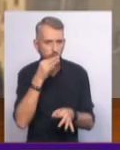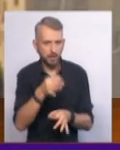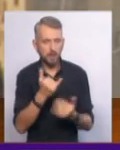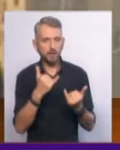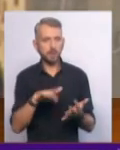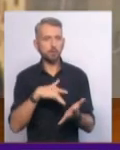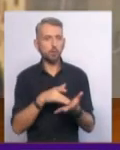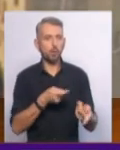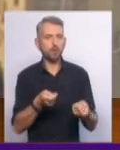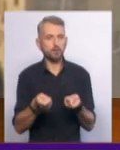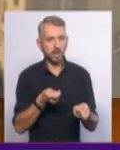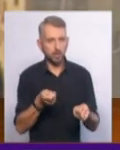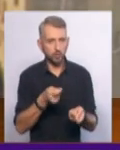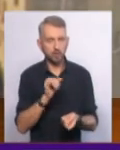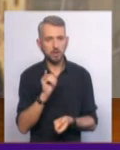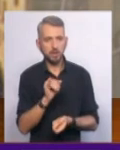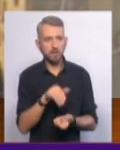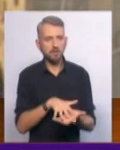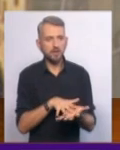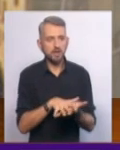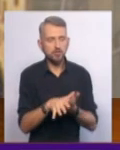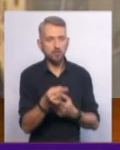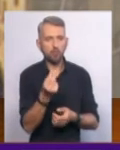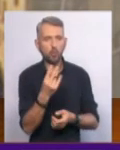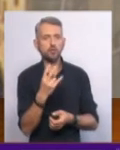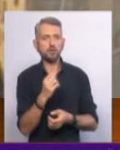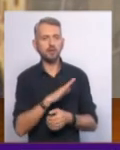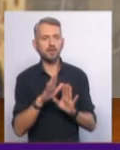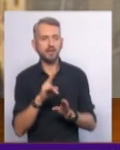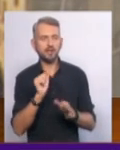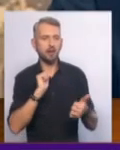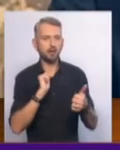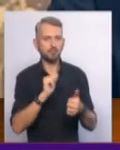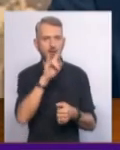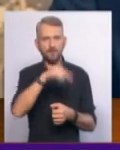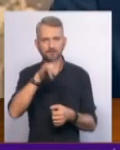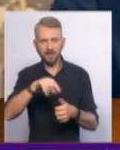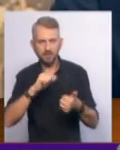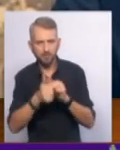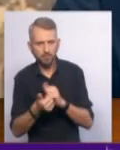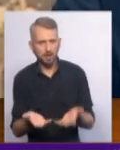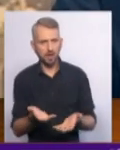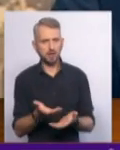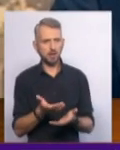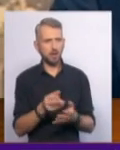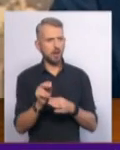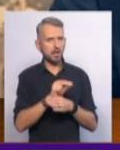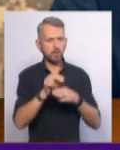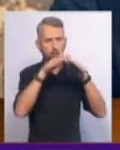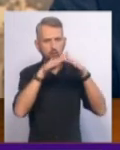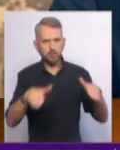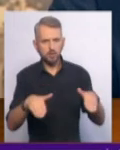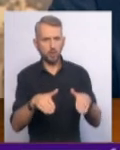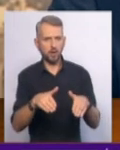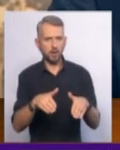владою якраз і витрачаються кошти не тільки на заміну вікон, не тільки на ремонт дахів, там,